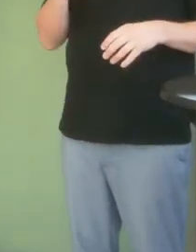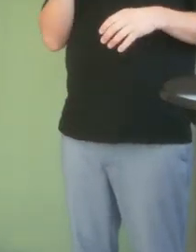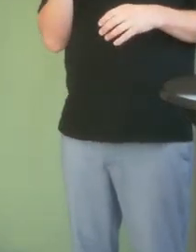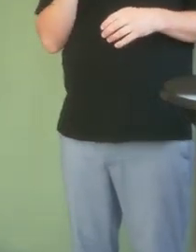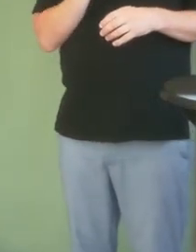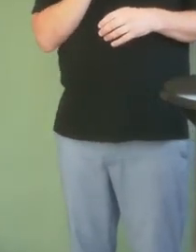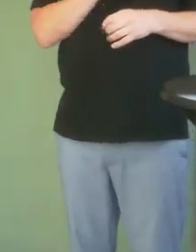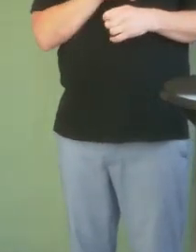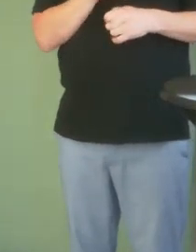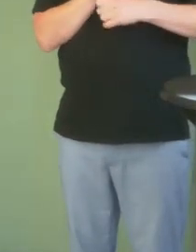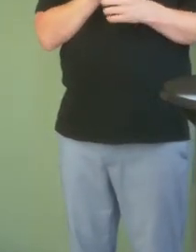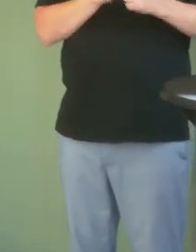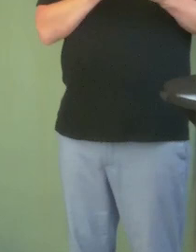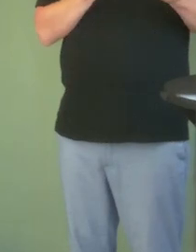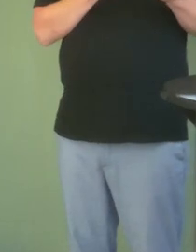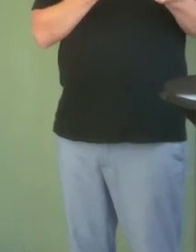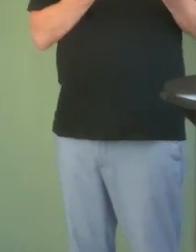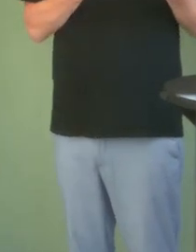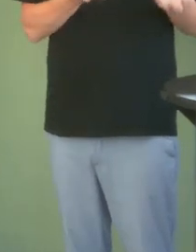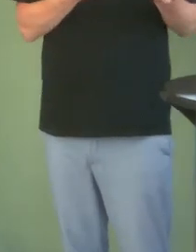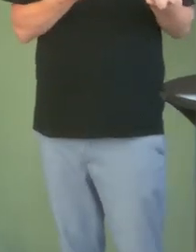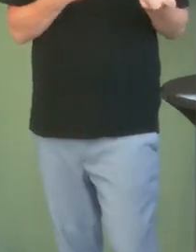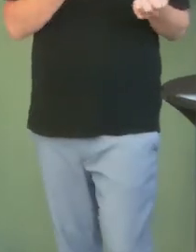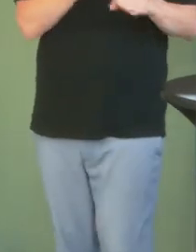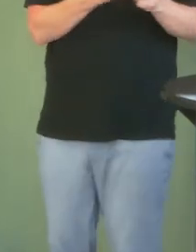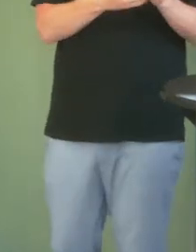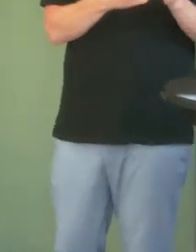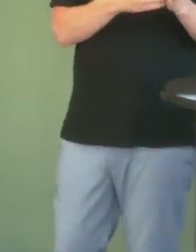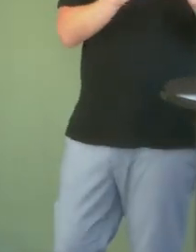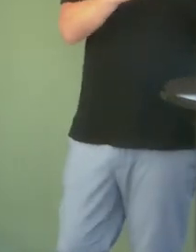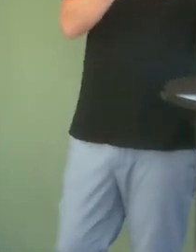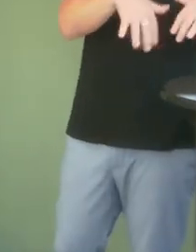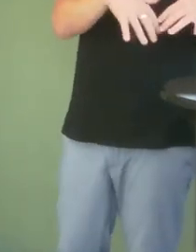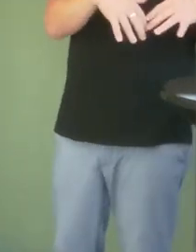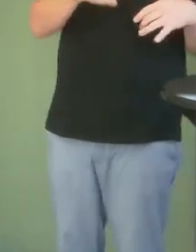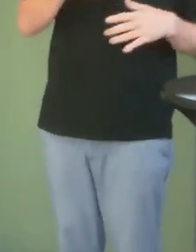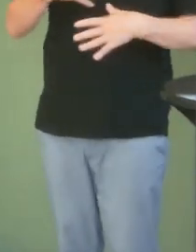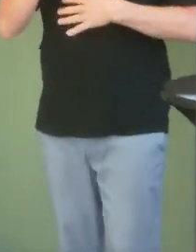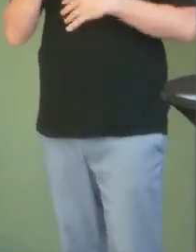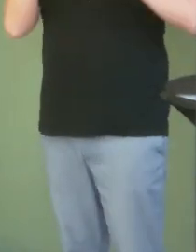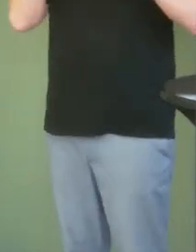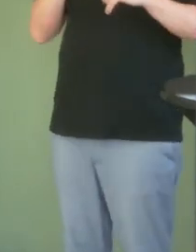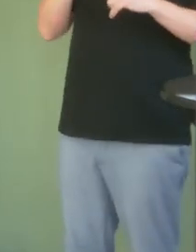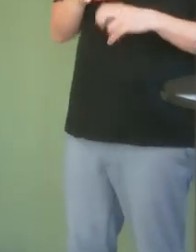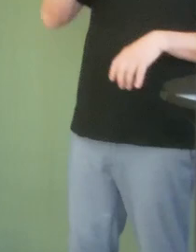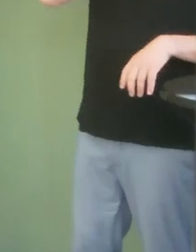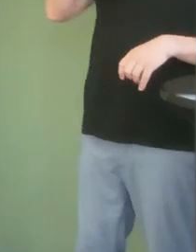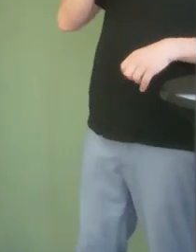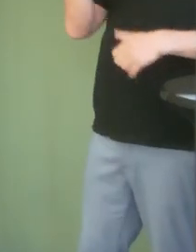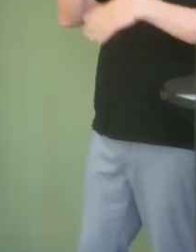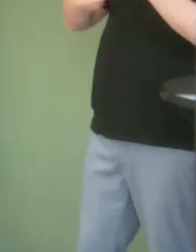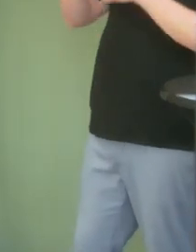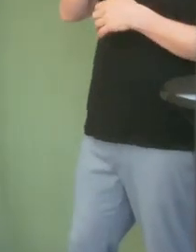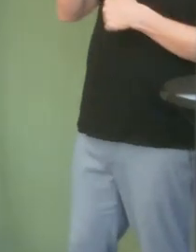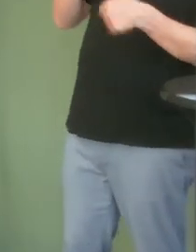liksom förklara hur det här fungerar. Om man kommer som forskare och säger hej, vi vill forska på ert digitaliserade material med